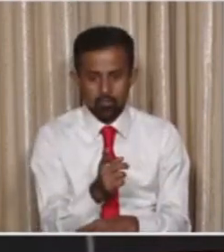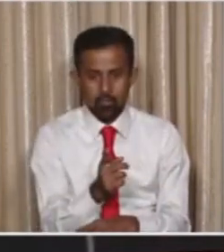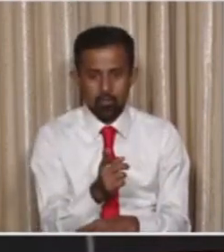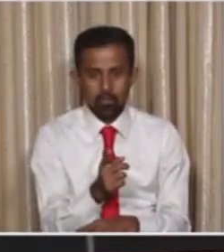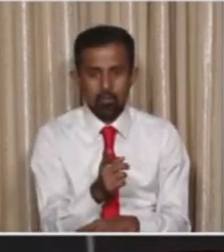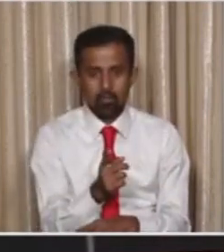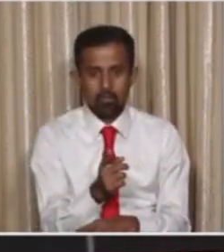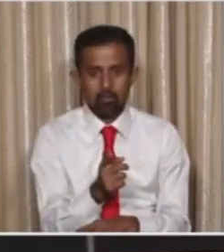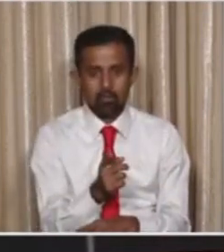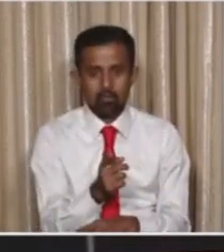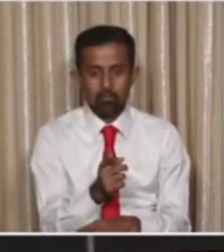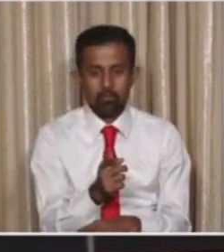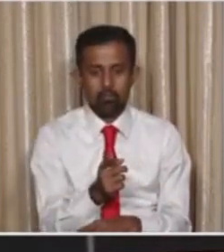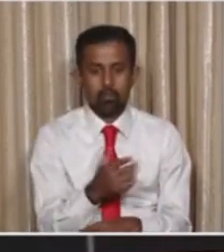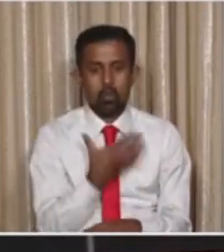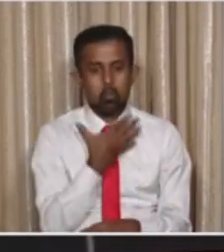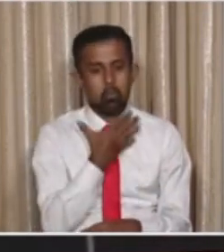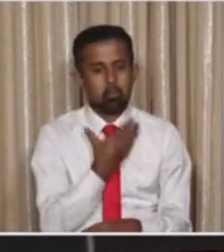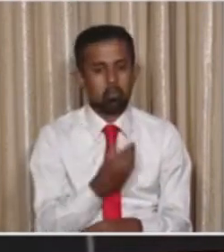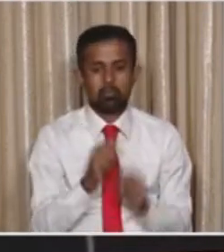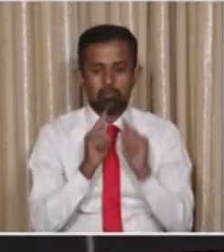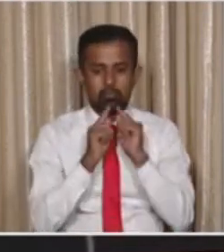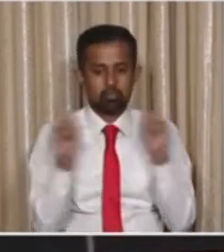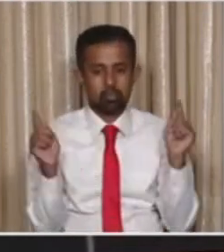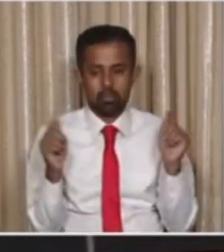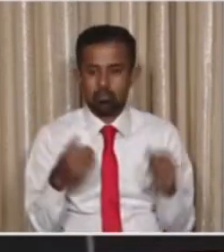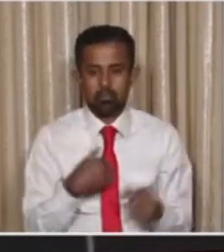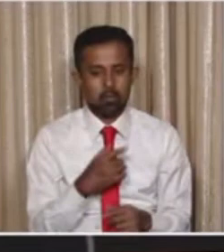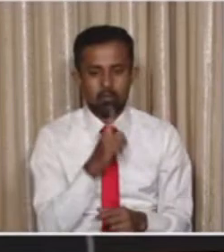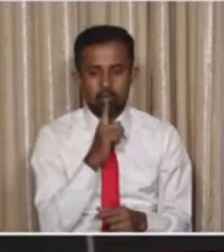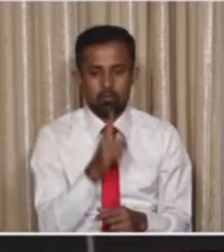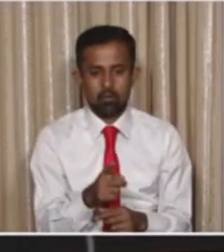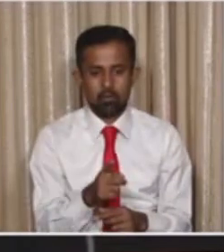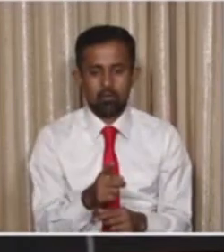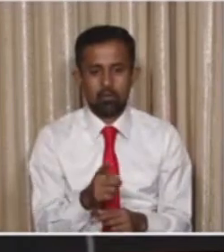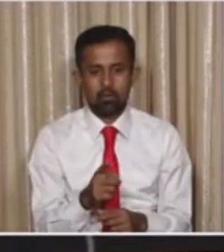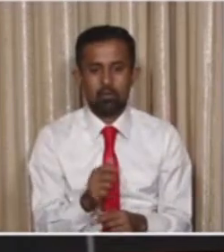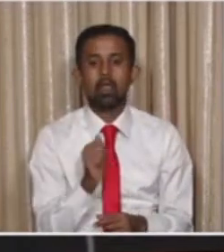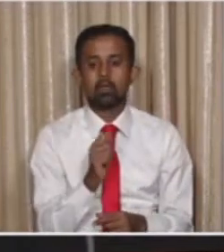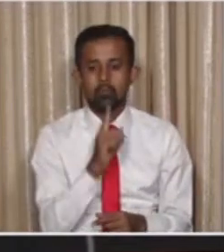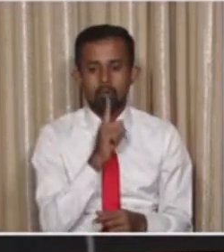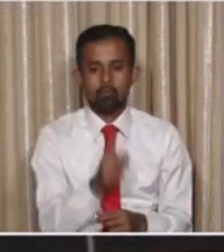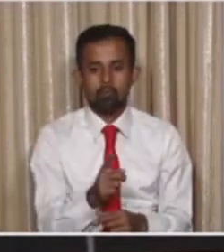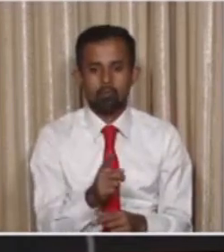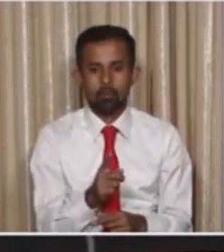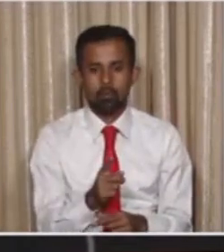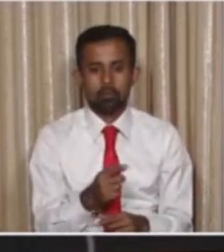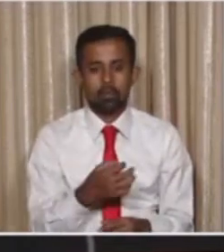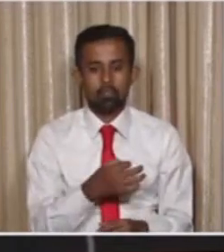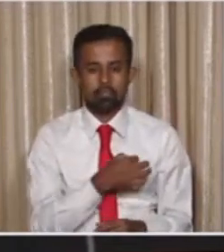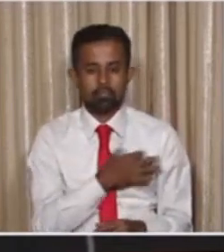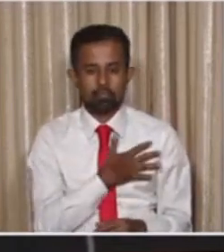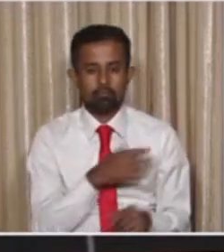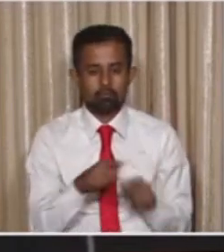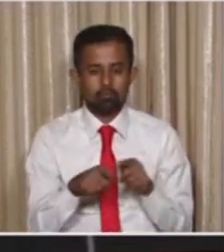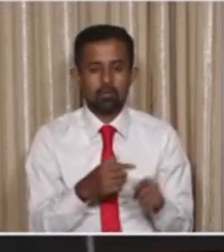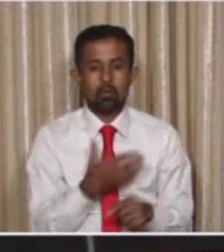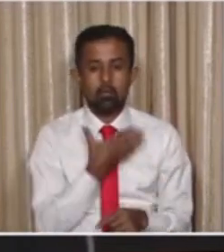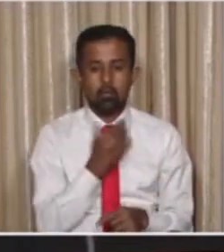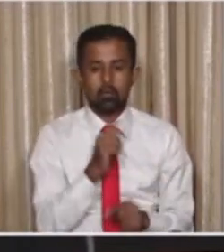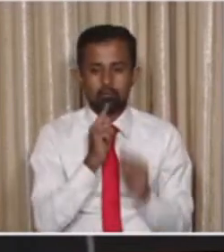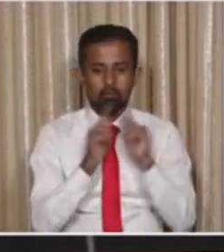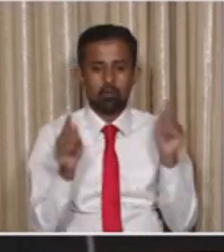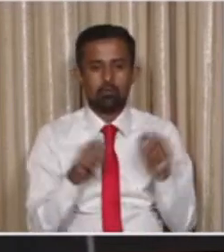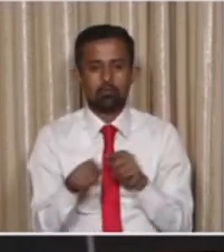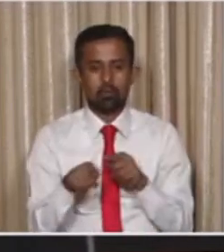මේක සාවද්‍ය ප්‍රකාශයක් විදිහට මම දකිනවා. ඇයි මම එහෙම කියන්නේ? සාවද්‍ය තරනේ ද්වේෂසහගත සාවද්‍ය ප්‍රකාශයක් විදිහට මම